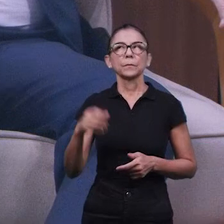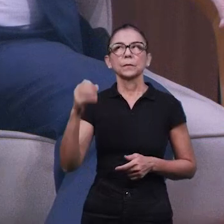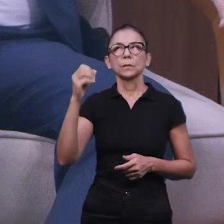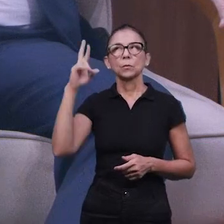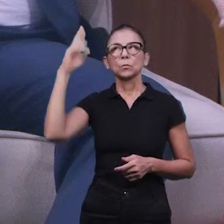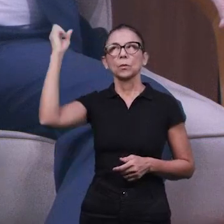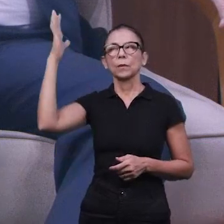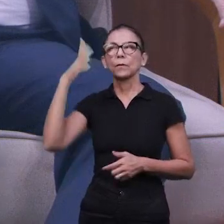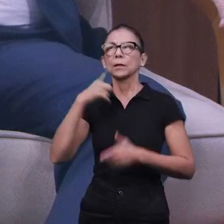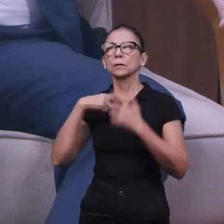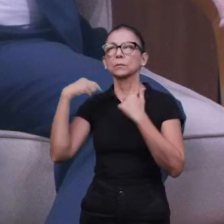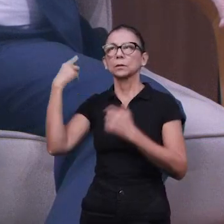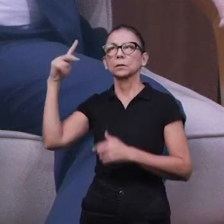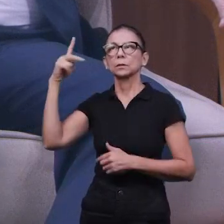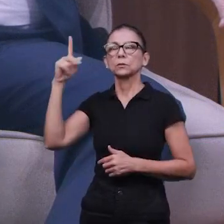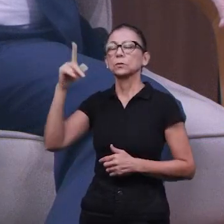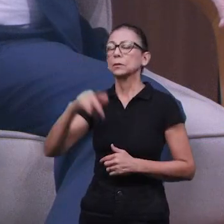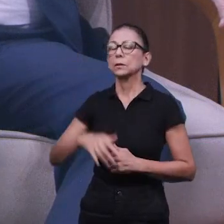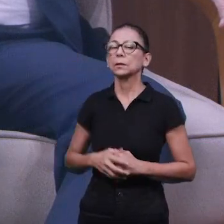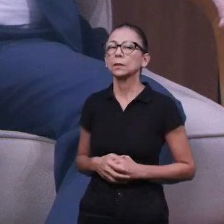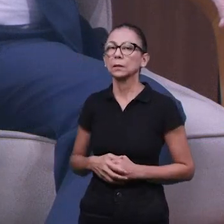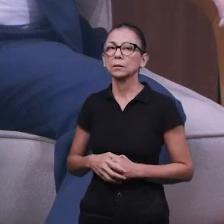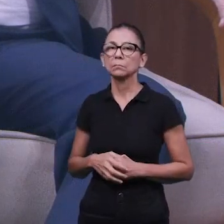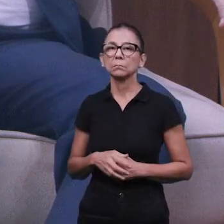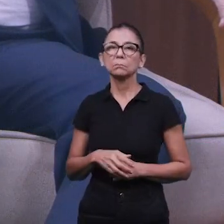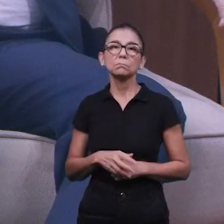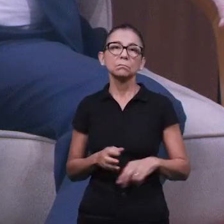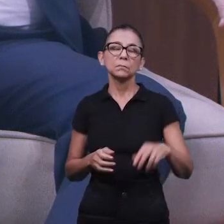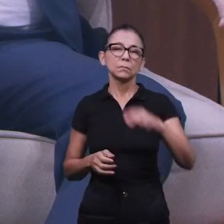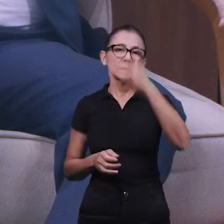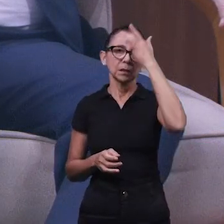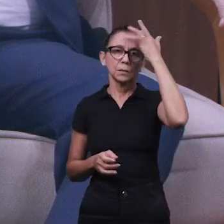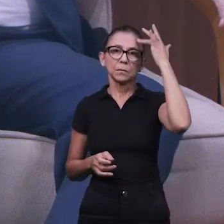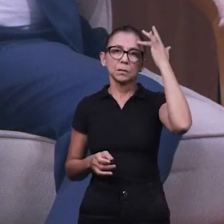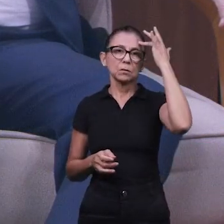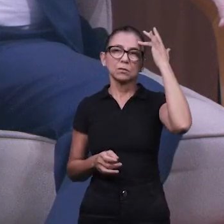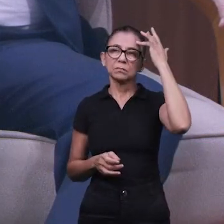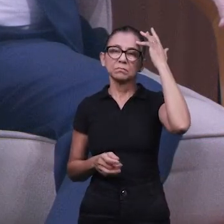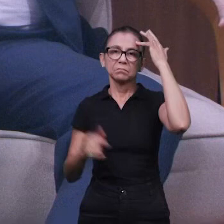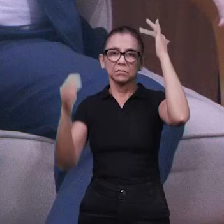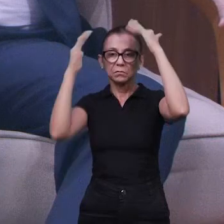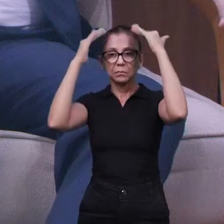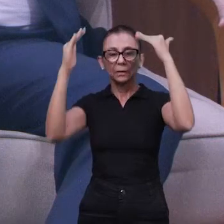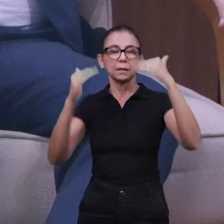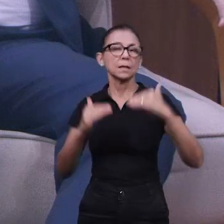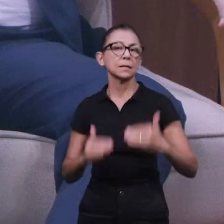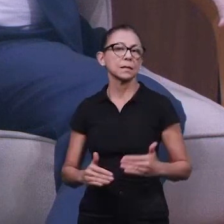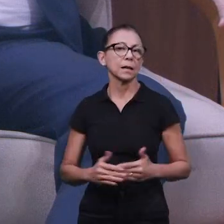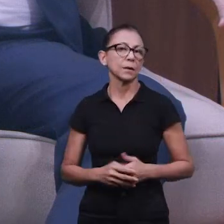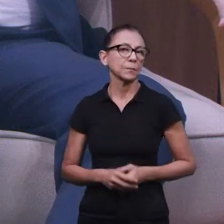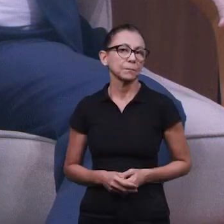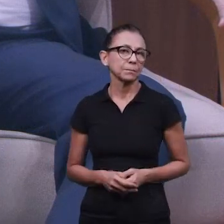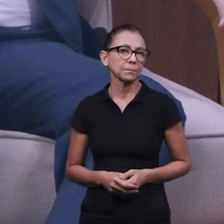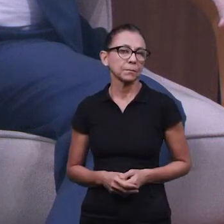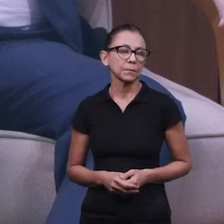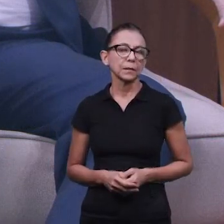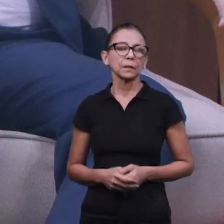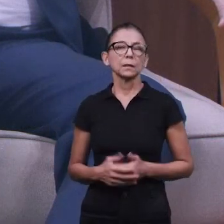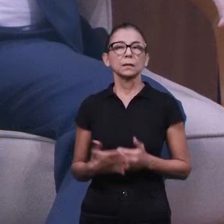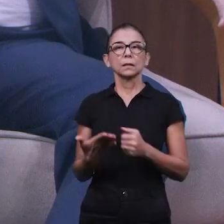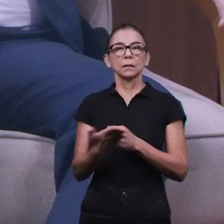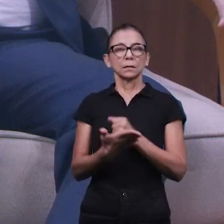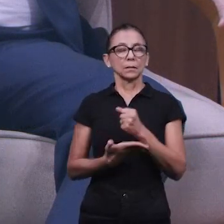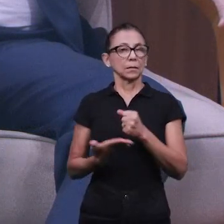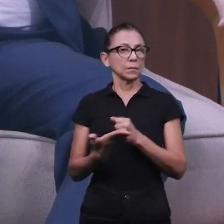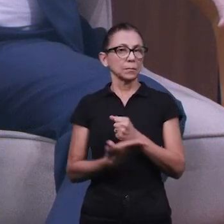que Dieu révèle sa volonté, son désir, et l'homme n'obéisse point. Donc,